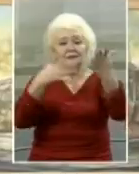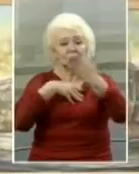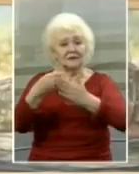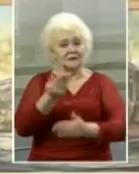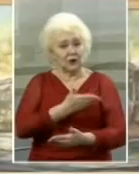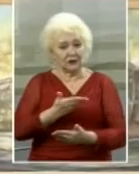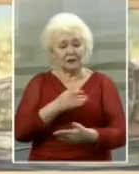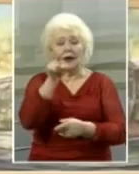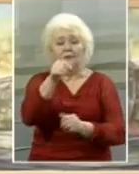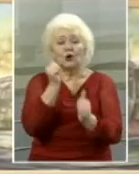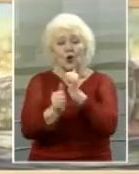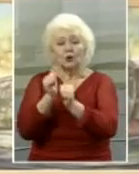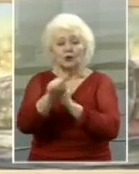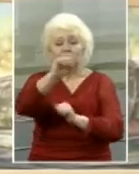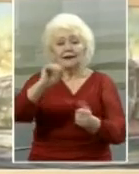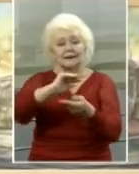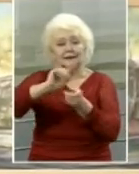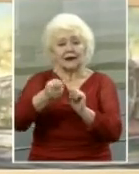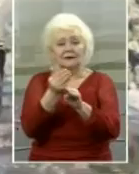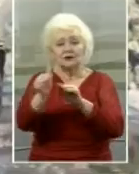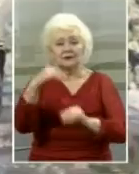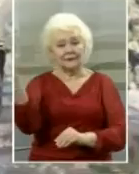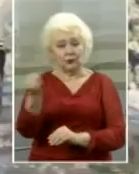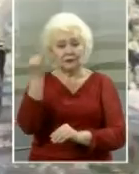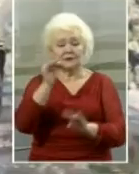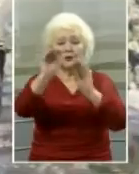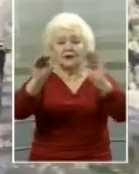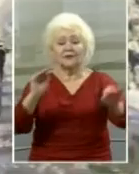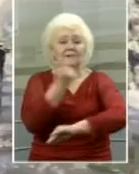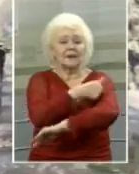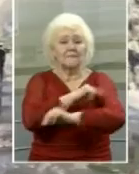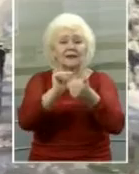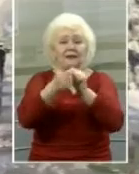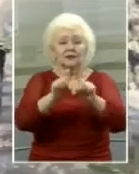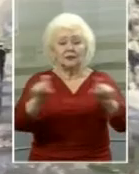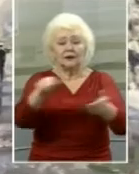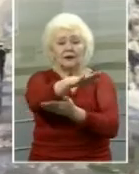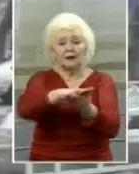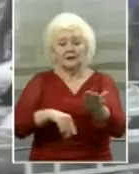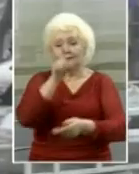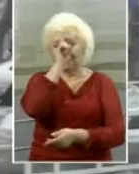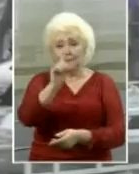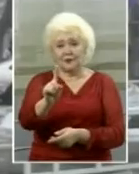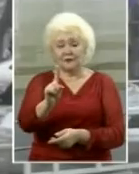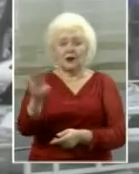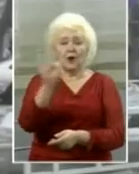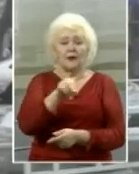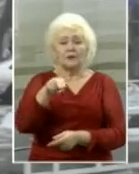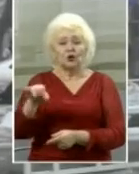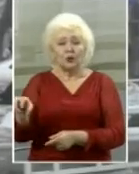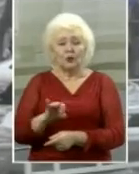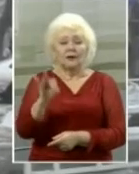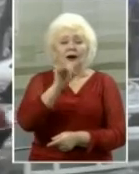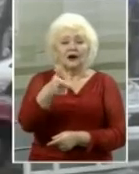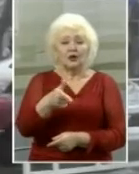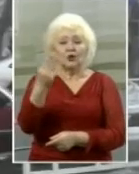життя. Проте кожна з них стала частиною історії. Виставка в медичній бібліотеці триватиме місяць. Олена Протопопова,